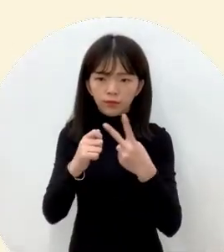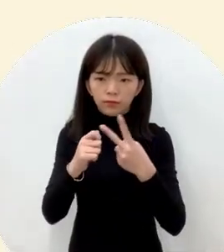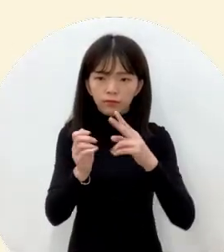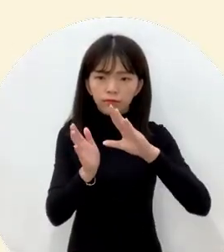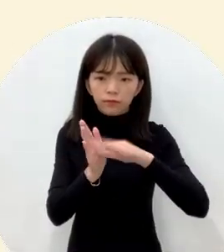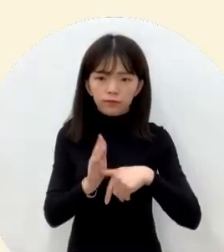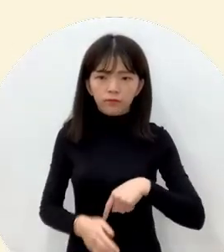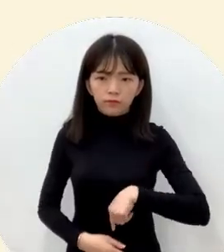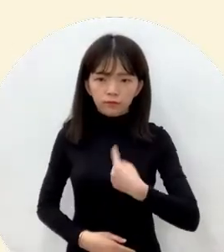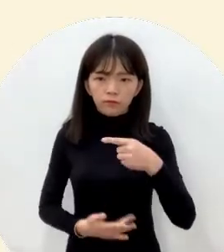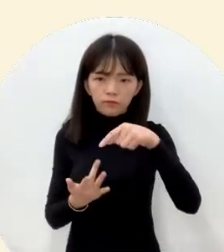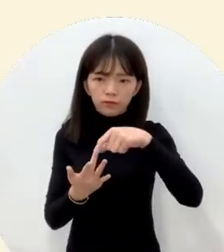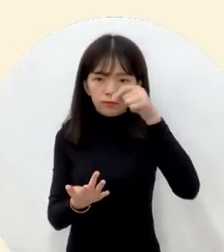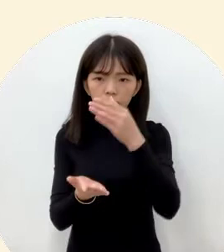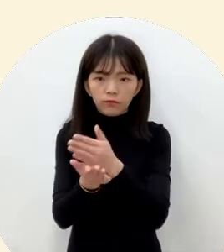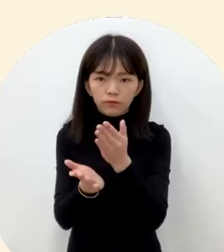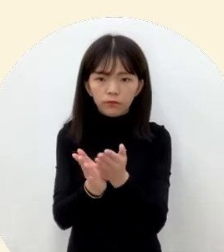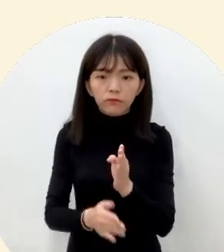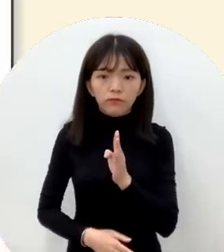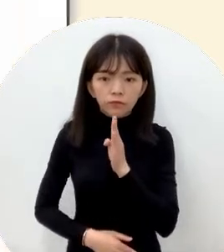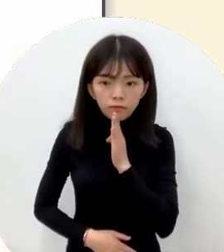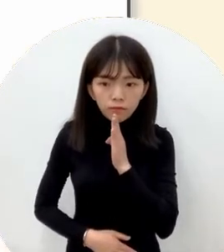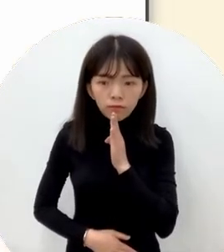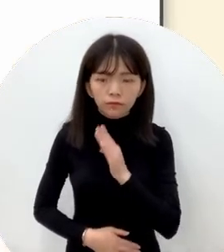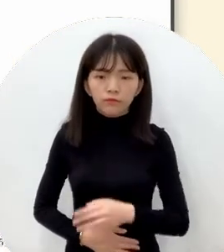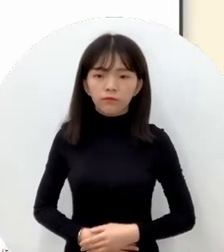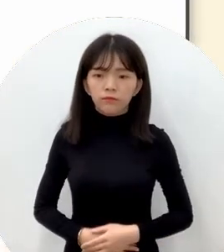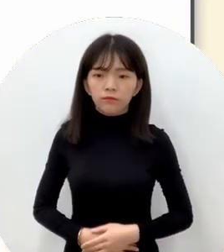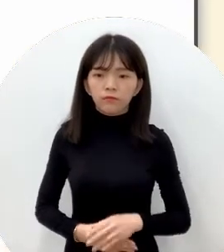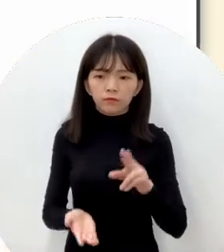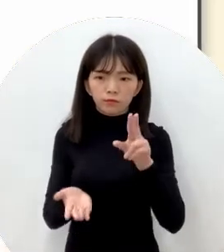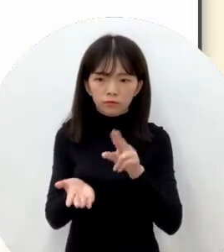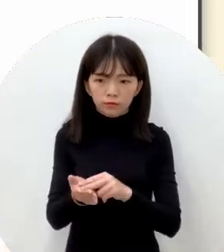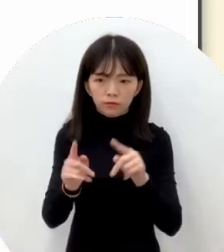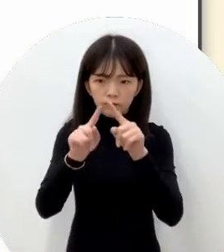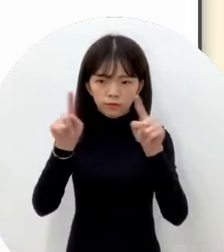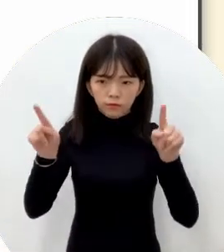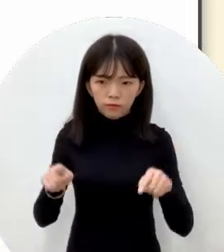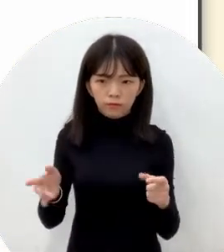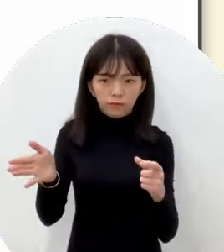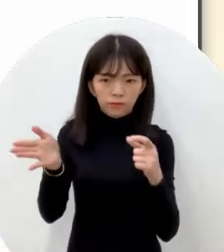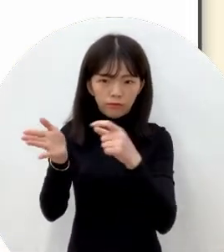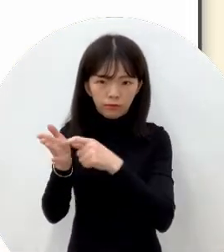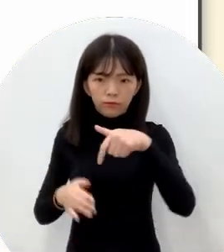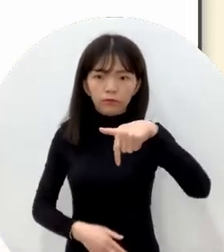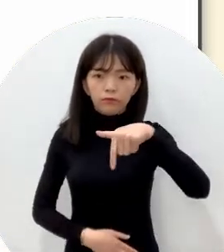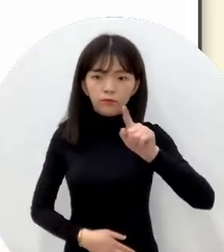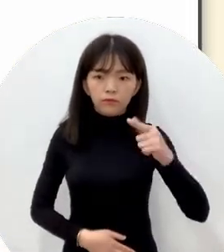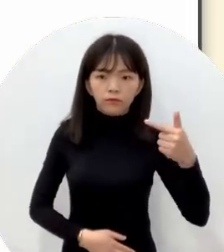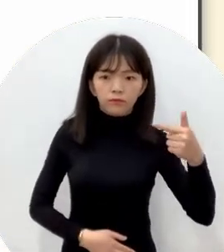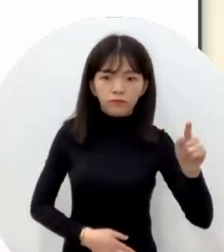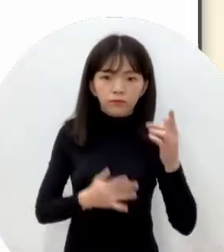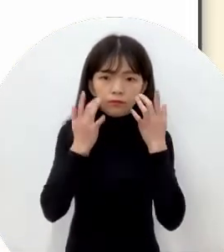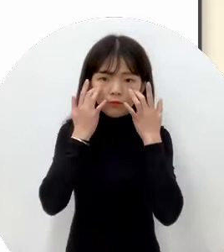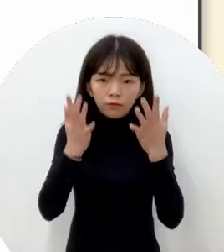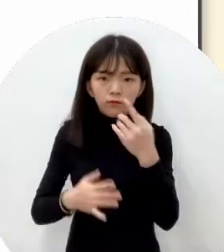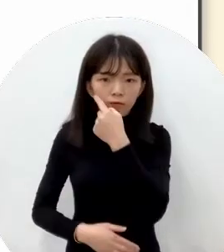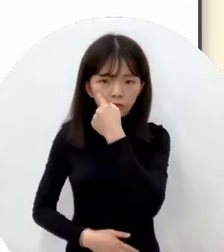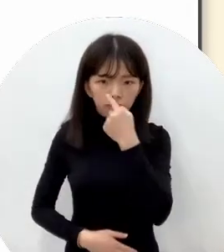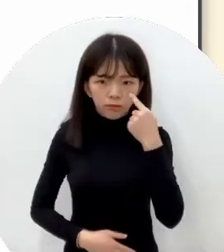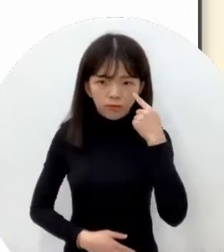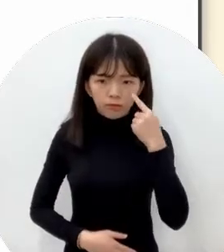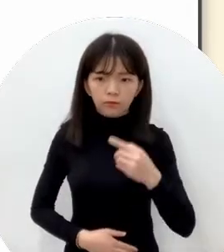특히 2교시의 경우 자신이 선택한 유형의 문제지가 맞는지 문제지 표지에 기재된 가형 또는 나형